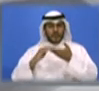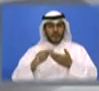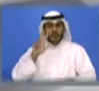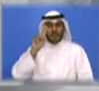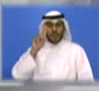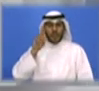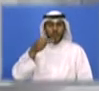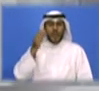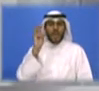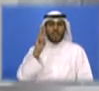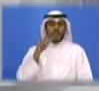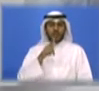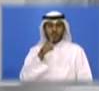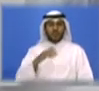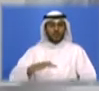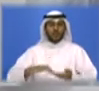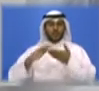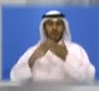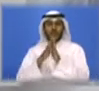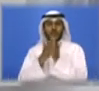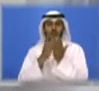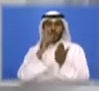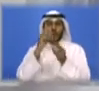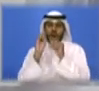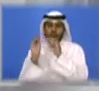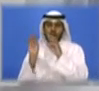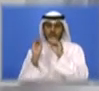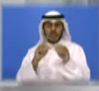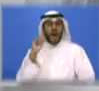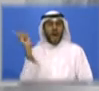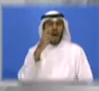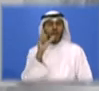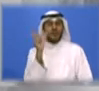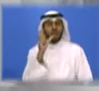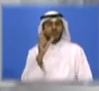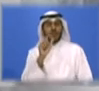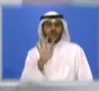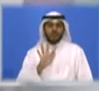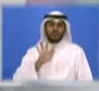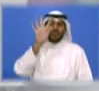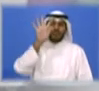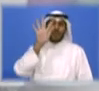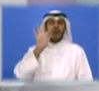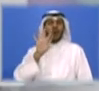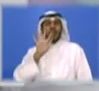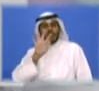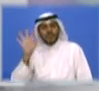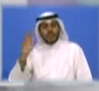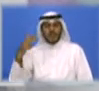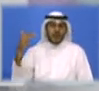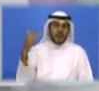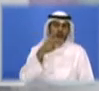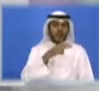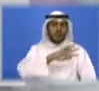ربع المليون من خلال توزيع المصاحف على دول العالم الإسلامي شرقا وغربا، فنشر كتاب الله